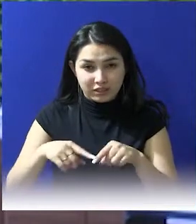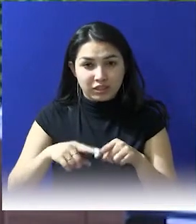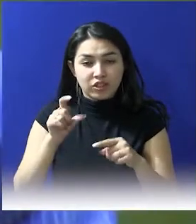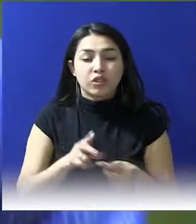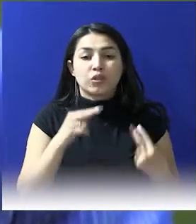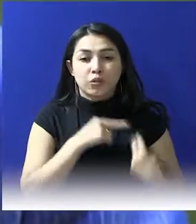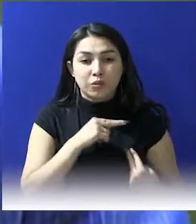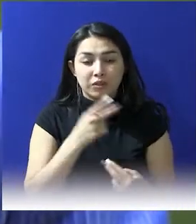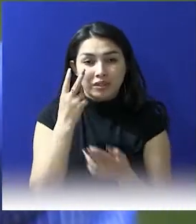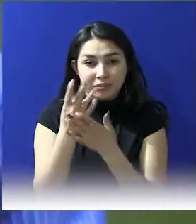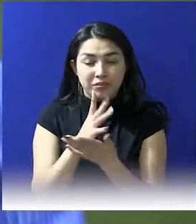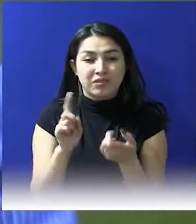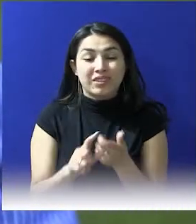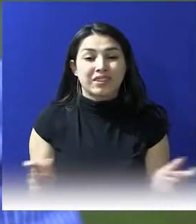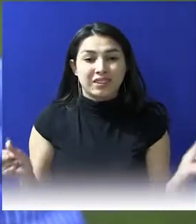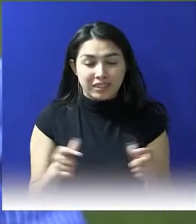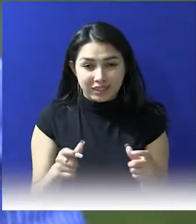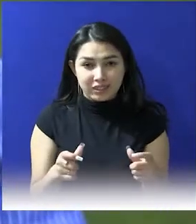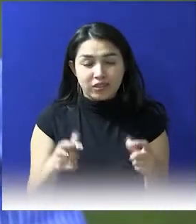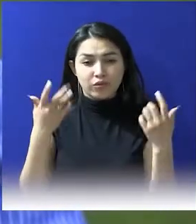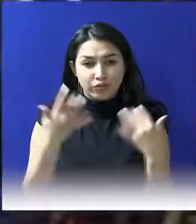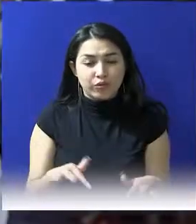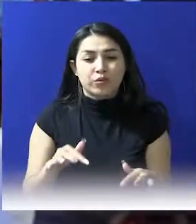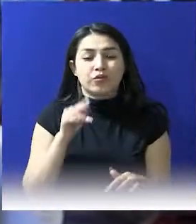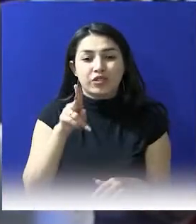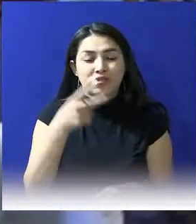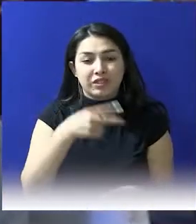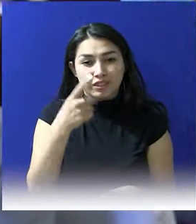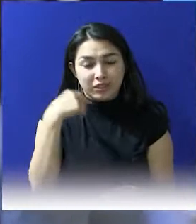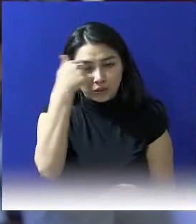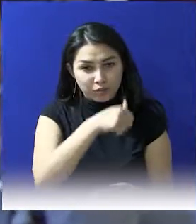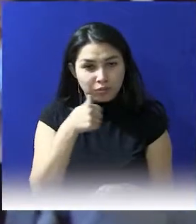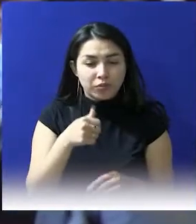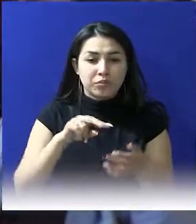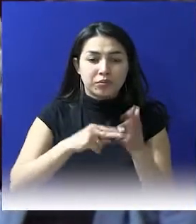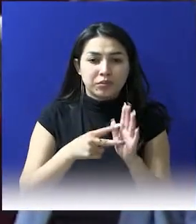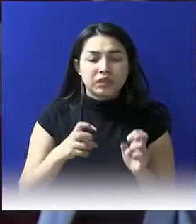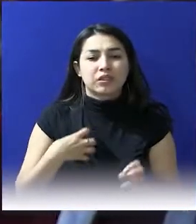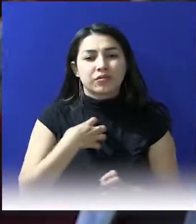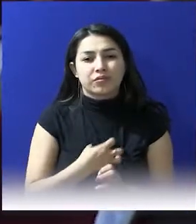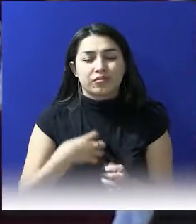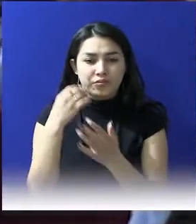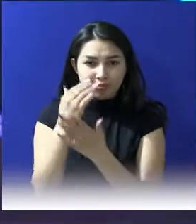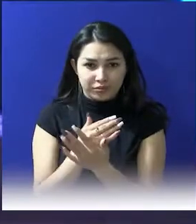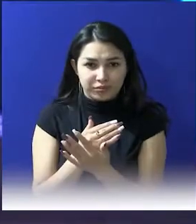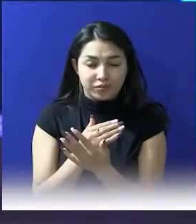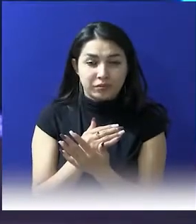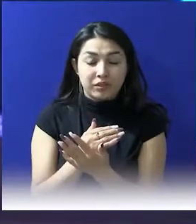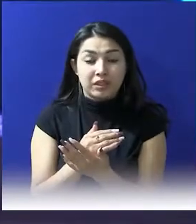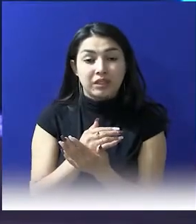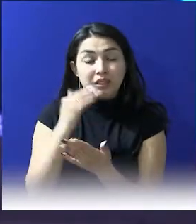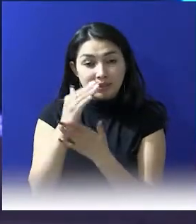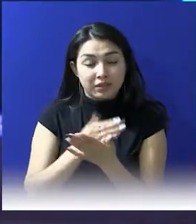коллектив, который трудился, несмотря на карантинные ограничения, уже в текущем году инициировал ряд важных проектов. В